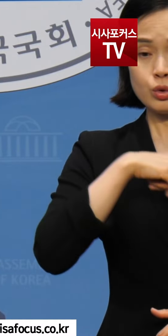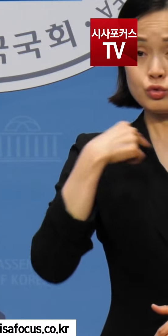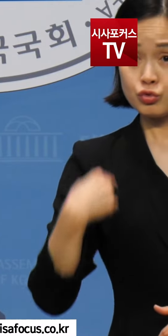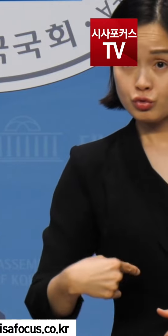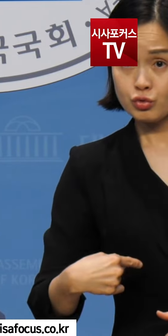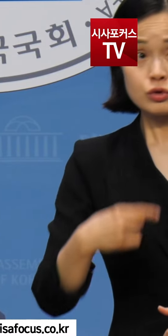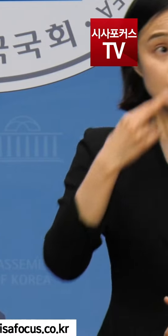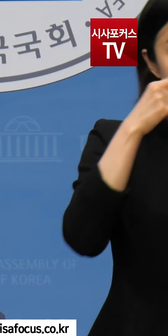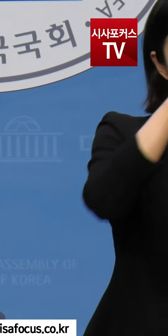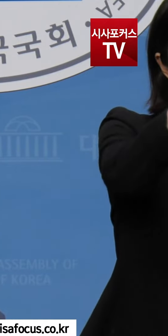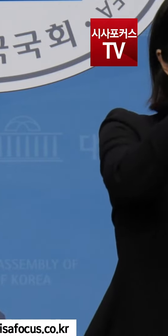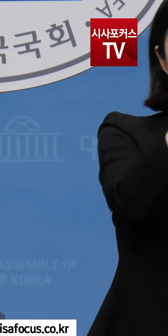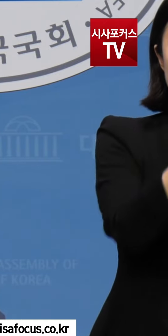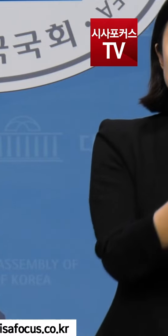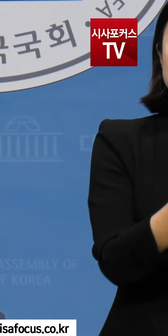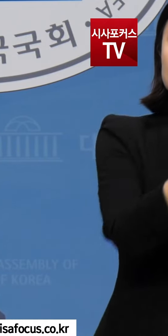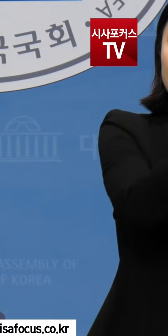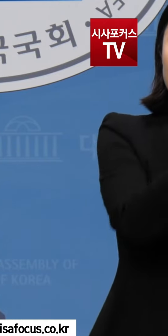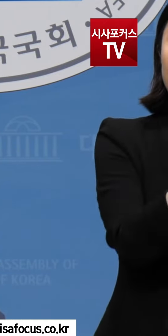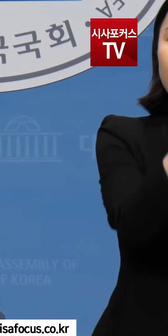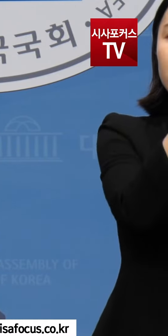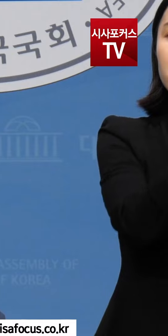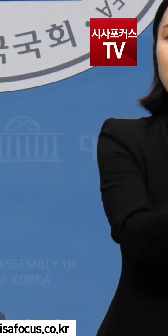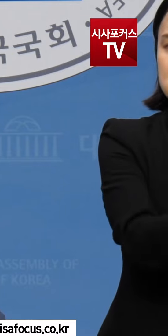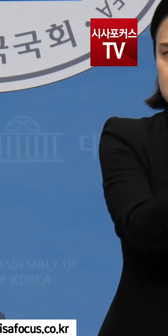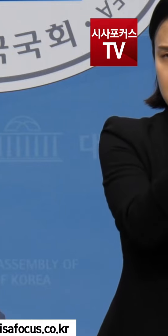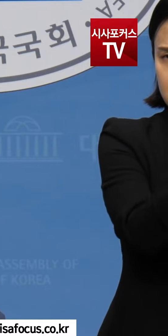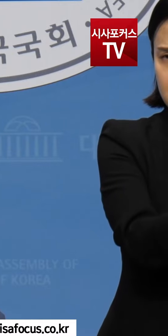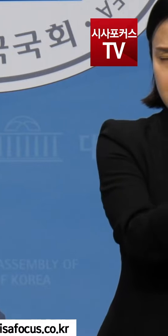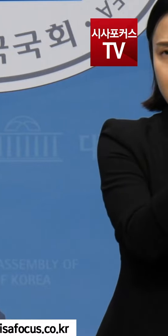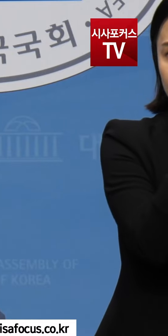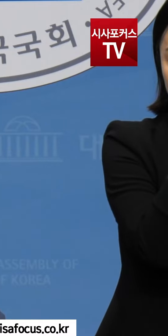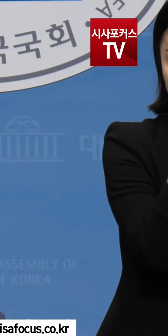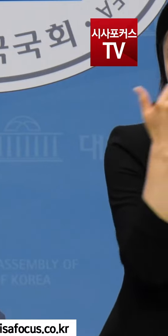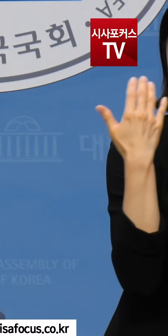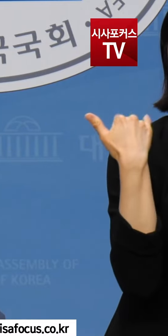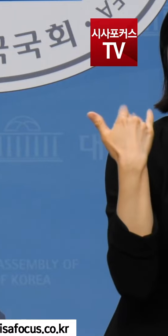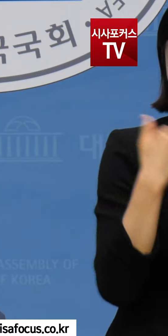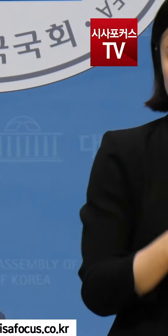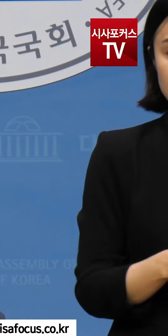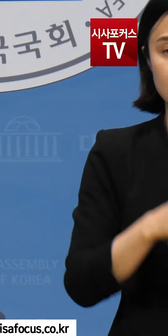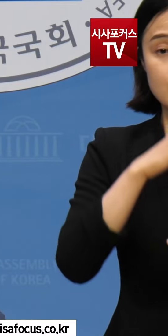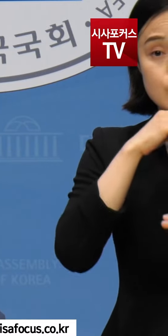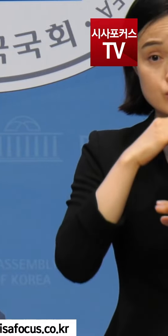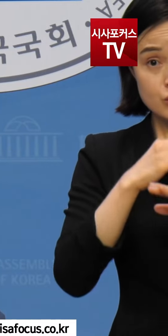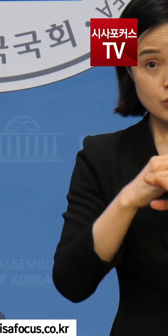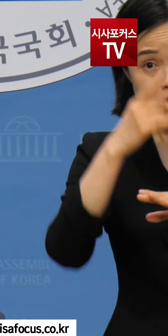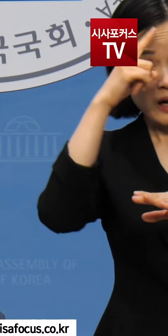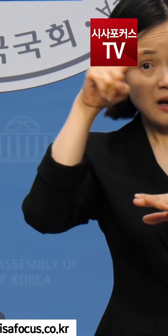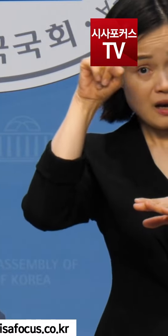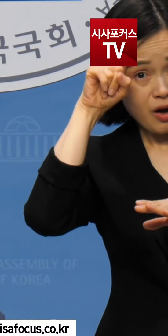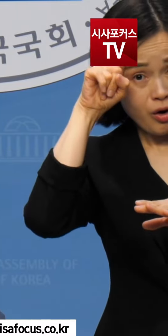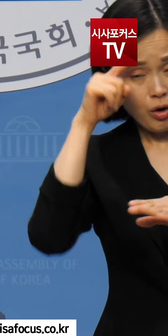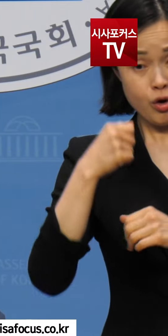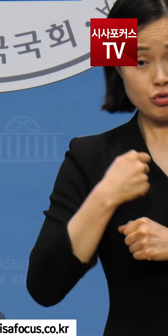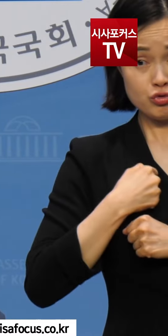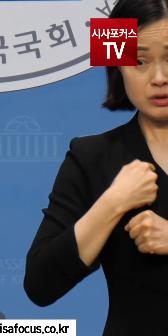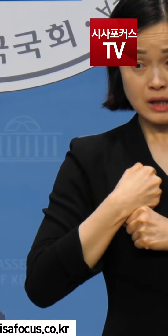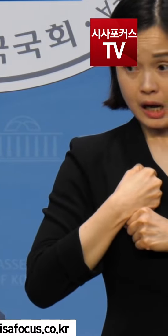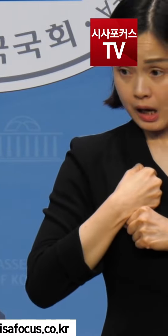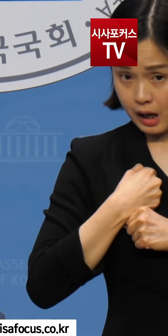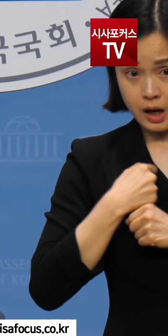마찰과 얼마 전 부활한 북러 군사동맹도 변수로 작용할 것입니다.